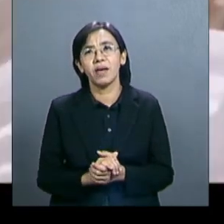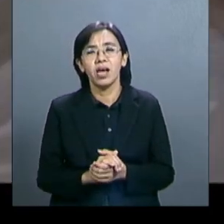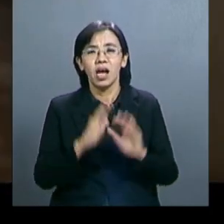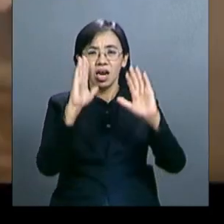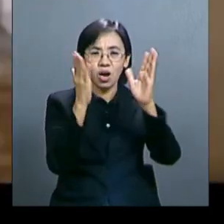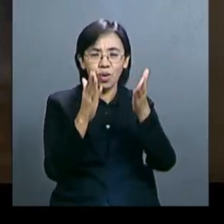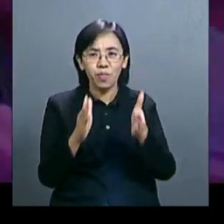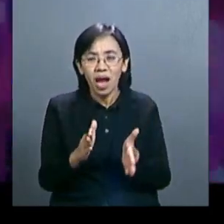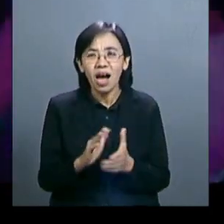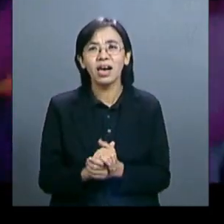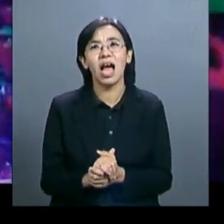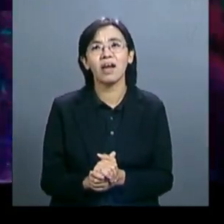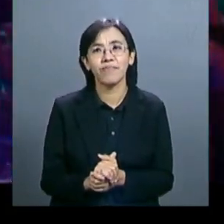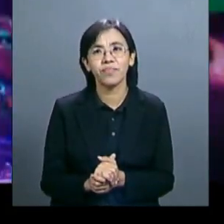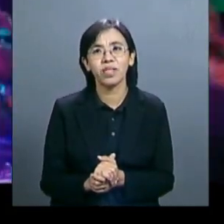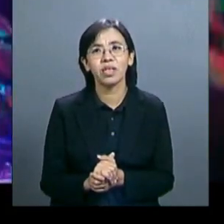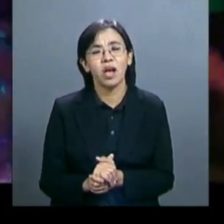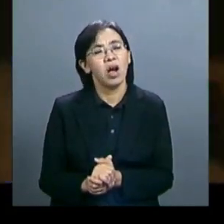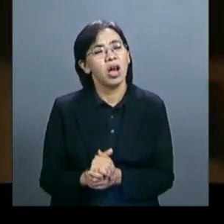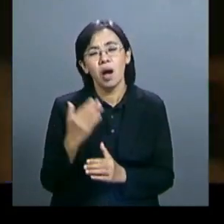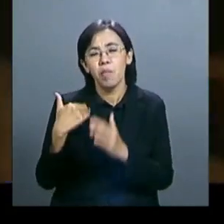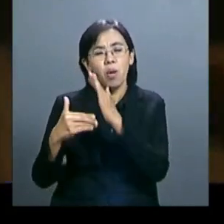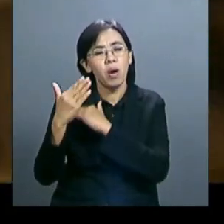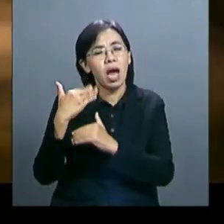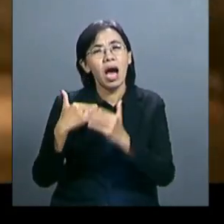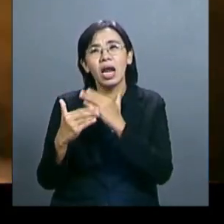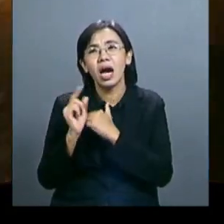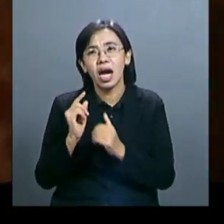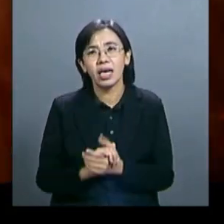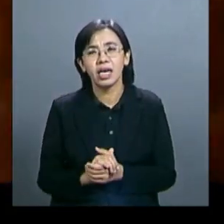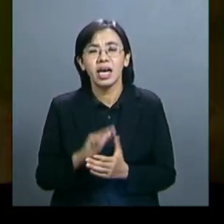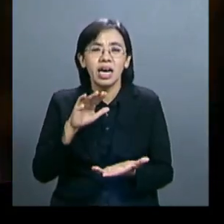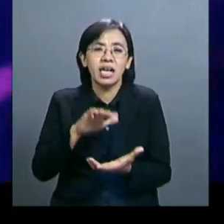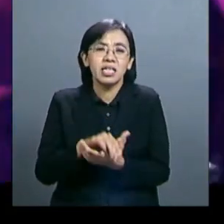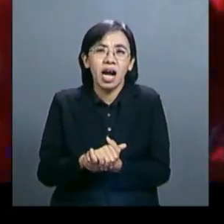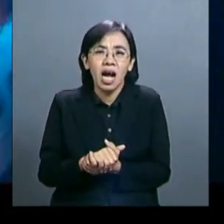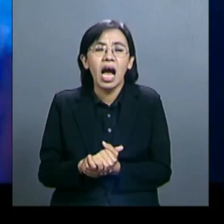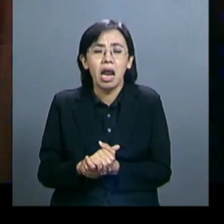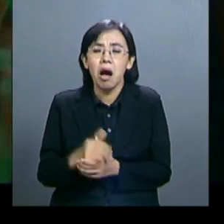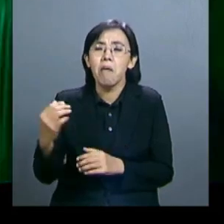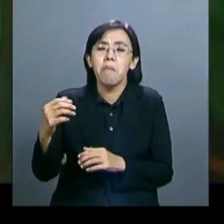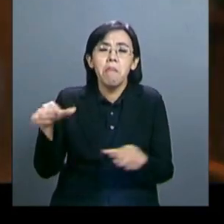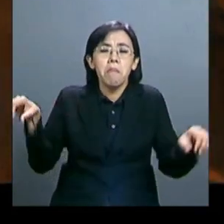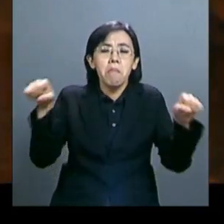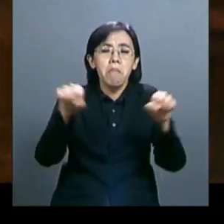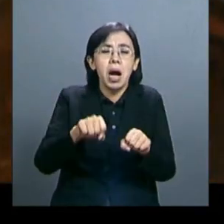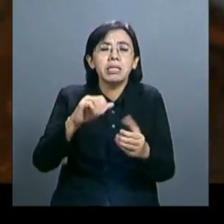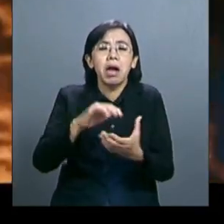และยังยอมรับธรรมเนียมล้าสมัยอย่างการแต่งงานแบบคลุมถุงชนอยู่